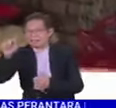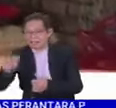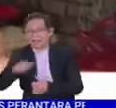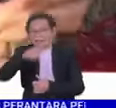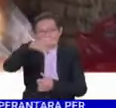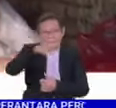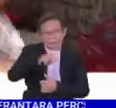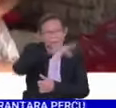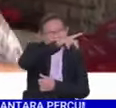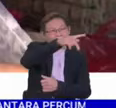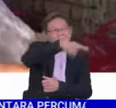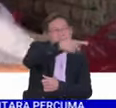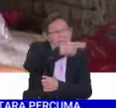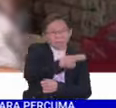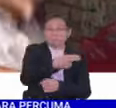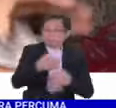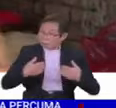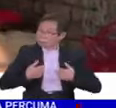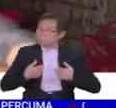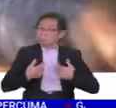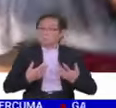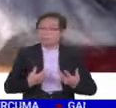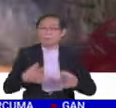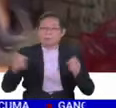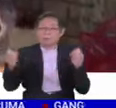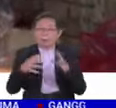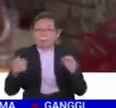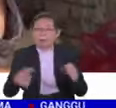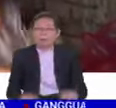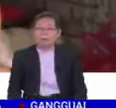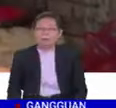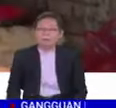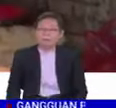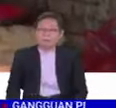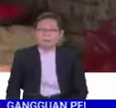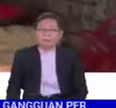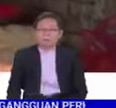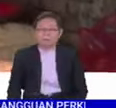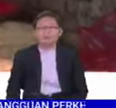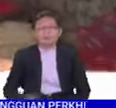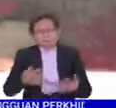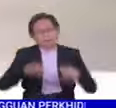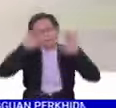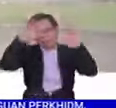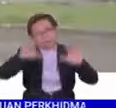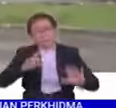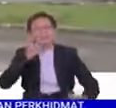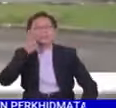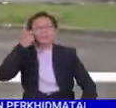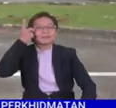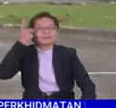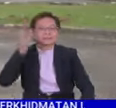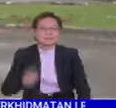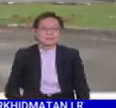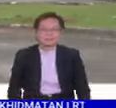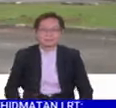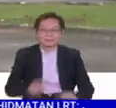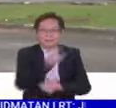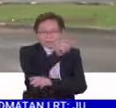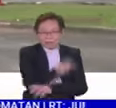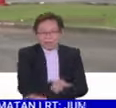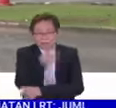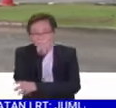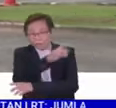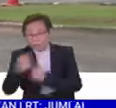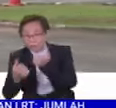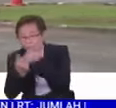ada jadi kalau kata buat makan-makan pun semua bakal boleh kira matanglah. Calon dan